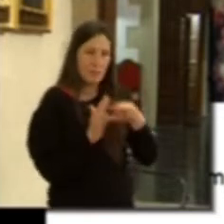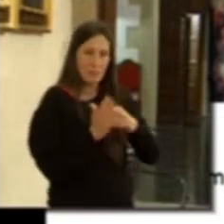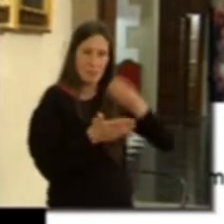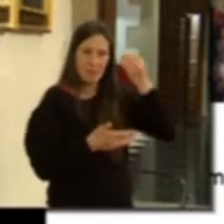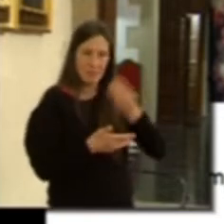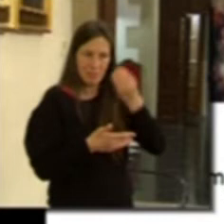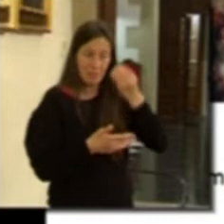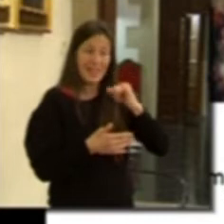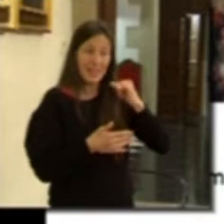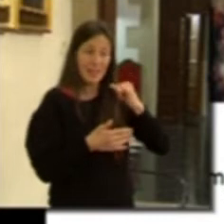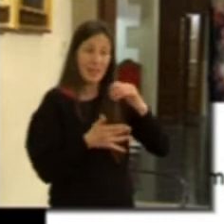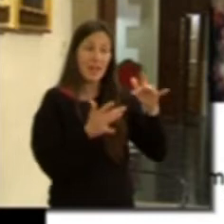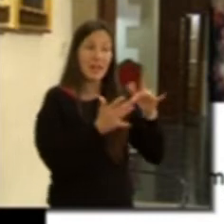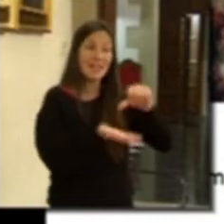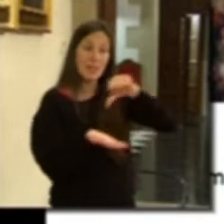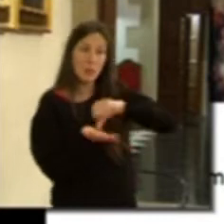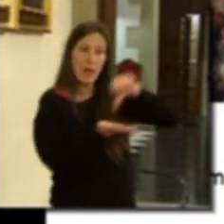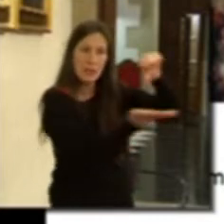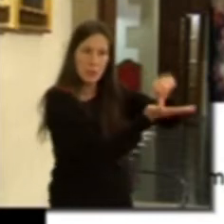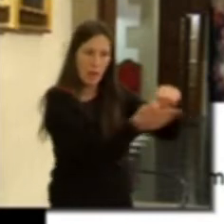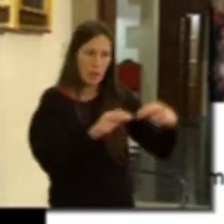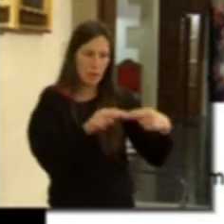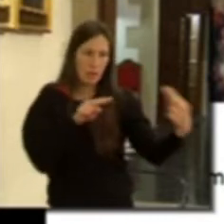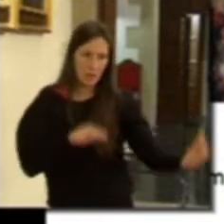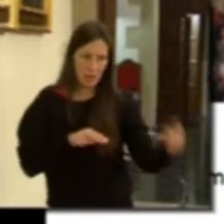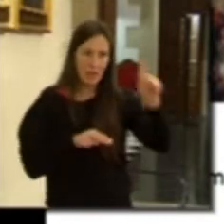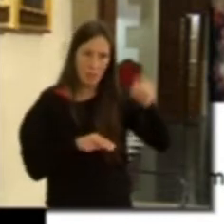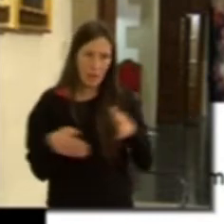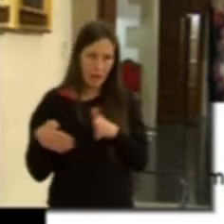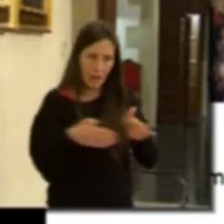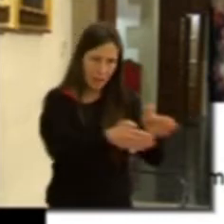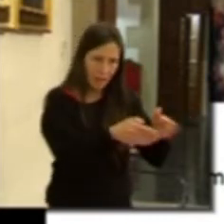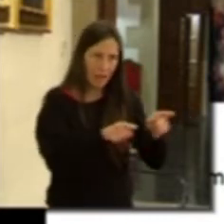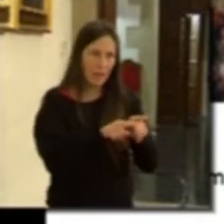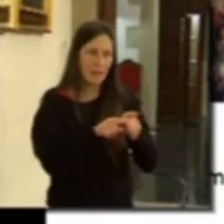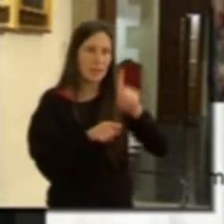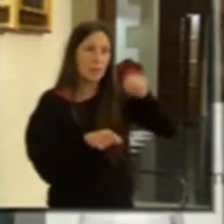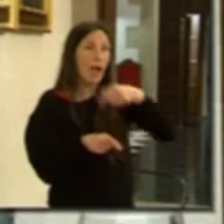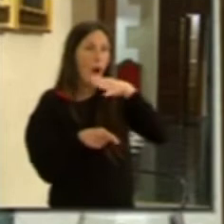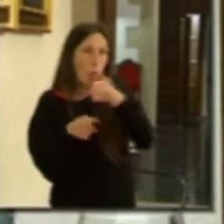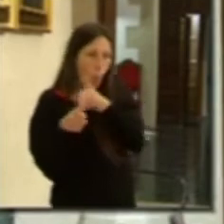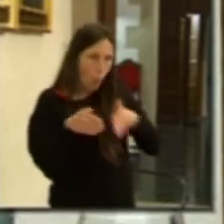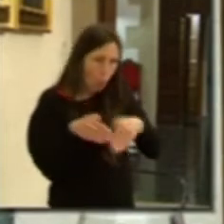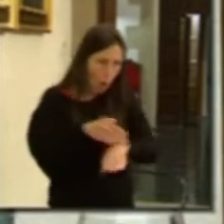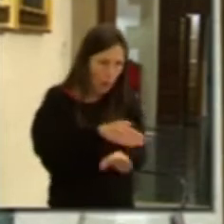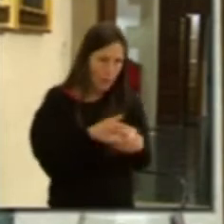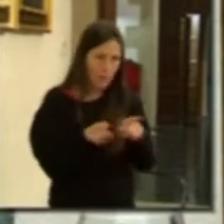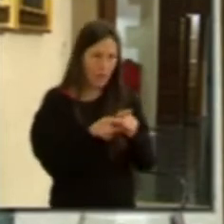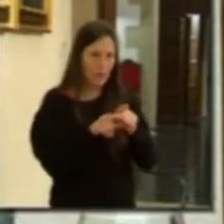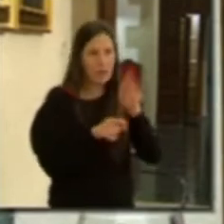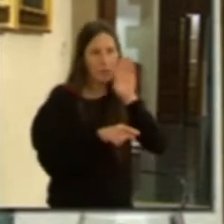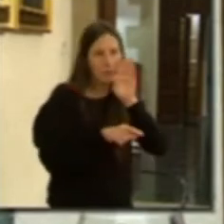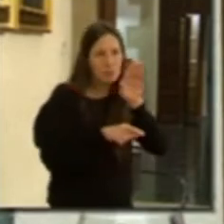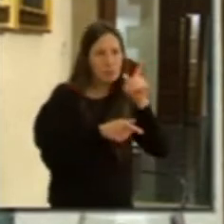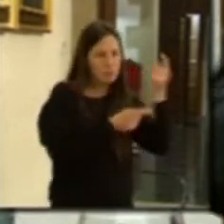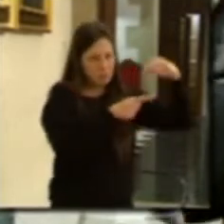entre ciutats, de les calçades romanes, dels aqueductes, d'aquells serveis de canalització d'aigües residuals a les ciutats